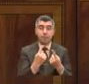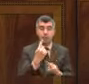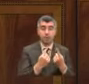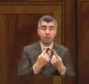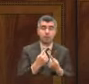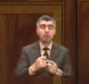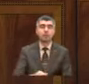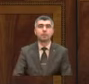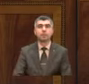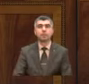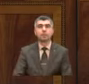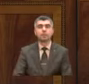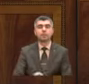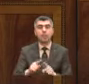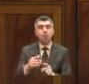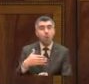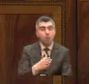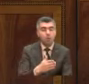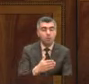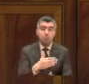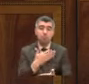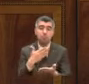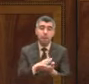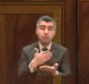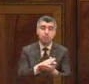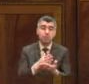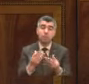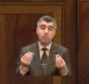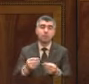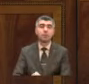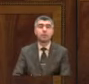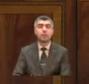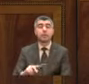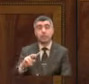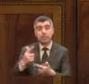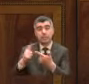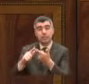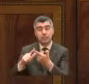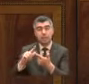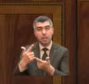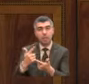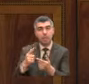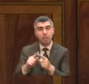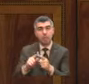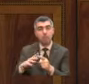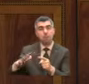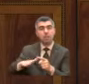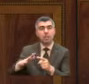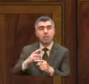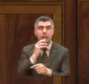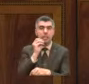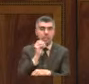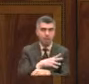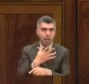فيه يعني الاسماك، ولكن هذا تهديد حقيقي لليكسيفيا. التهديد الثاني ماشي هي المطارح ديال المدن، اليوم جميع المدن كنوقعوا